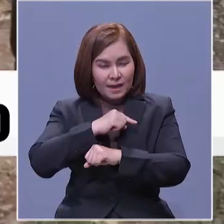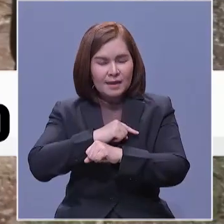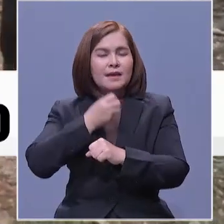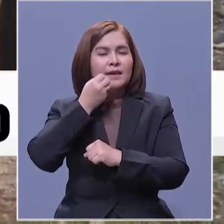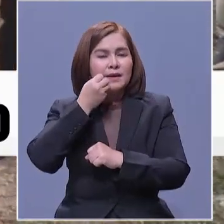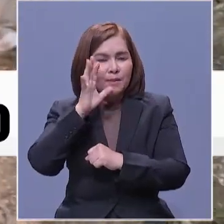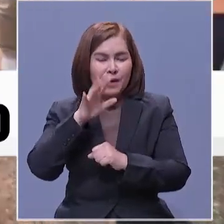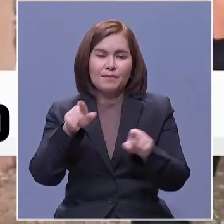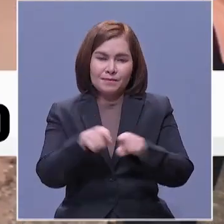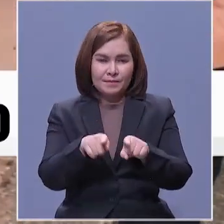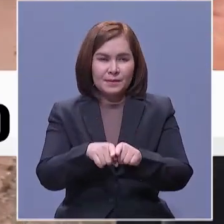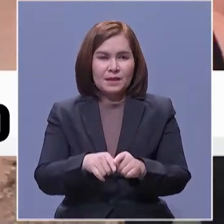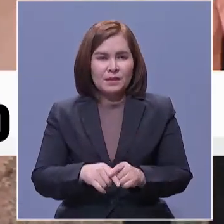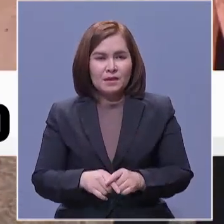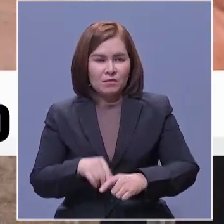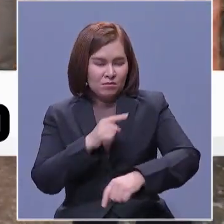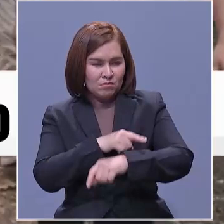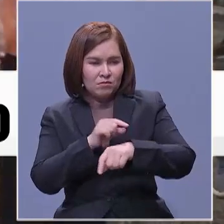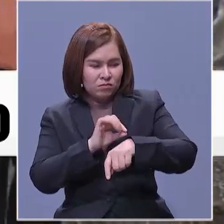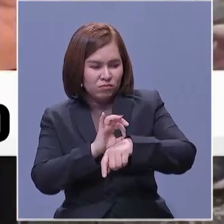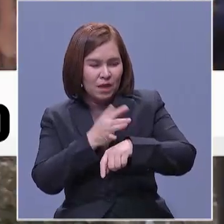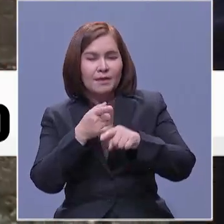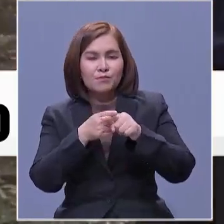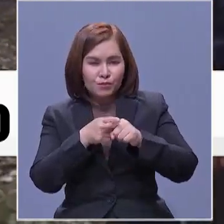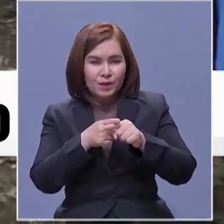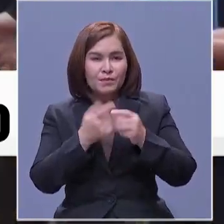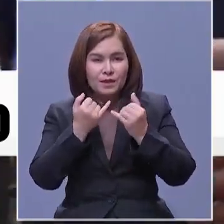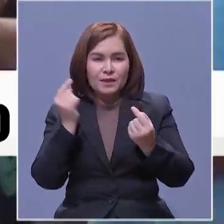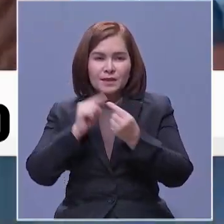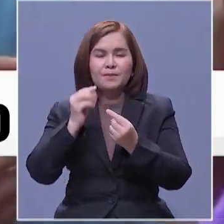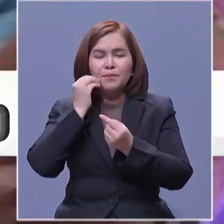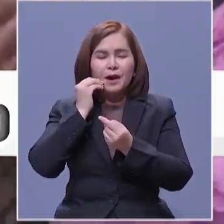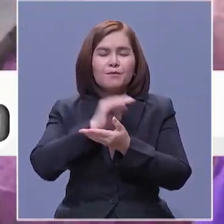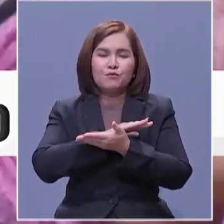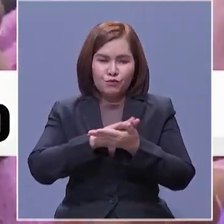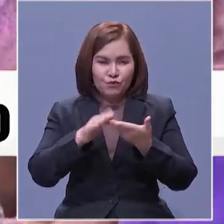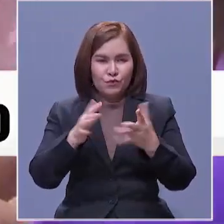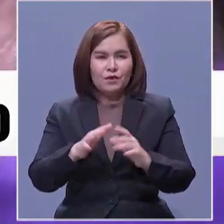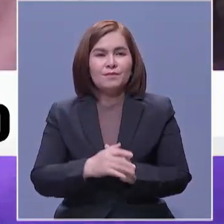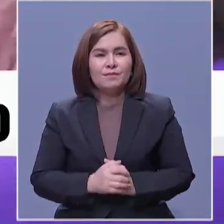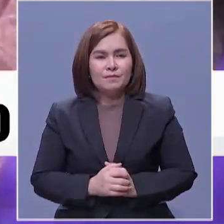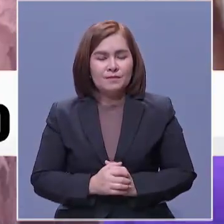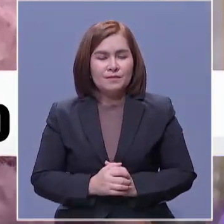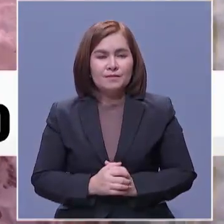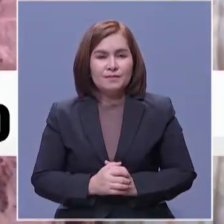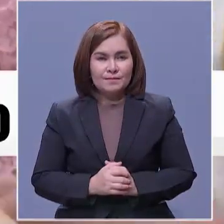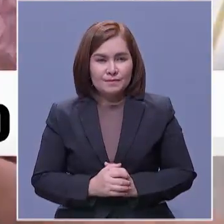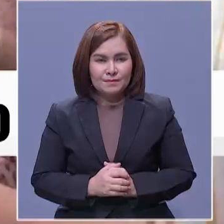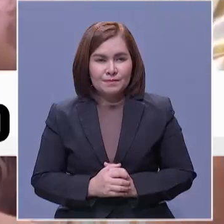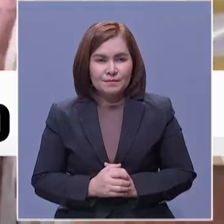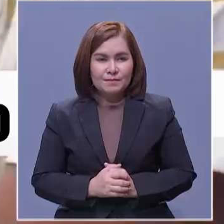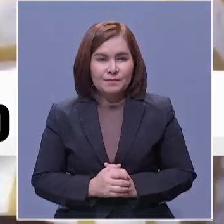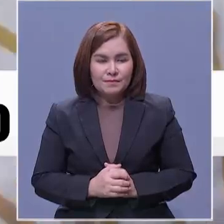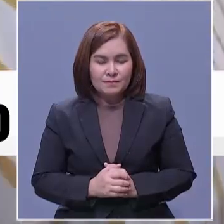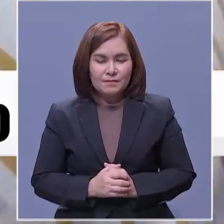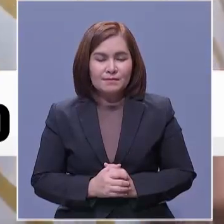ครับที่ได้รับบาดเจ็บที่แขนก็เดินทางกลับมาถึงบ้านนี่มาแล้วนะครับมาพร้อมกับผ้าพันแผลแล้วพอมาถึงบ